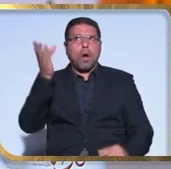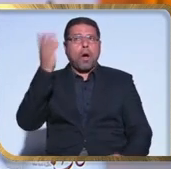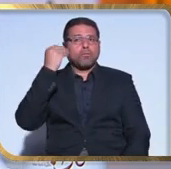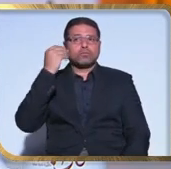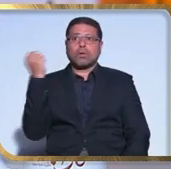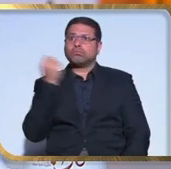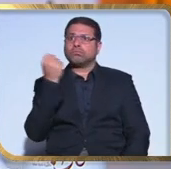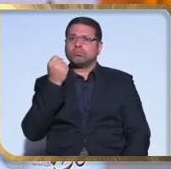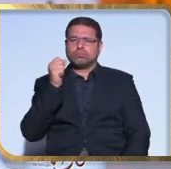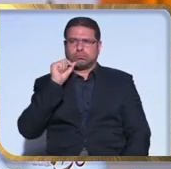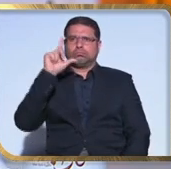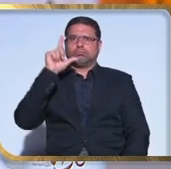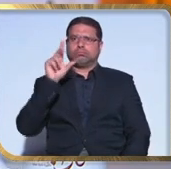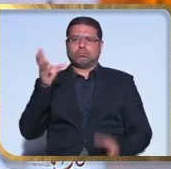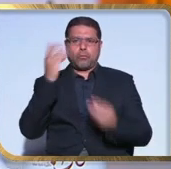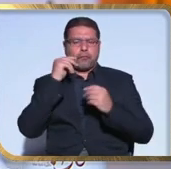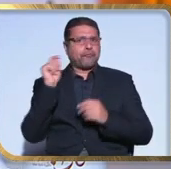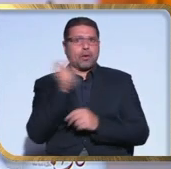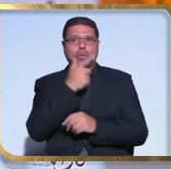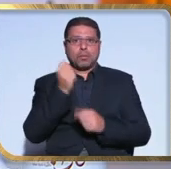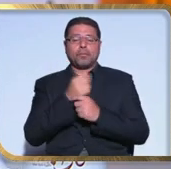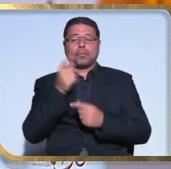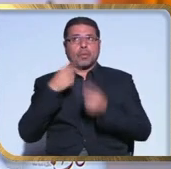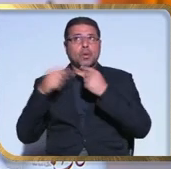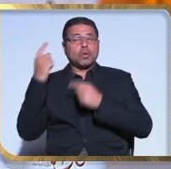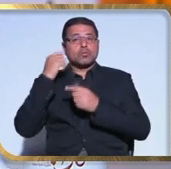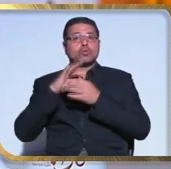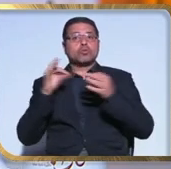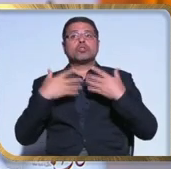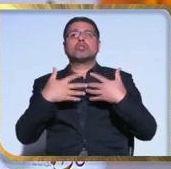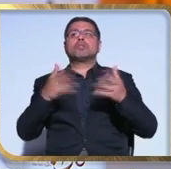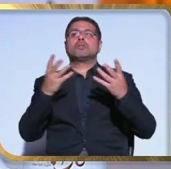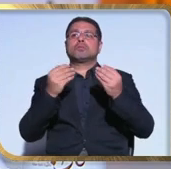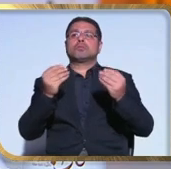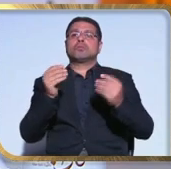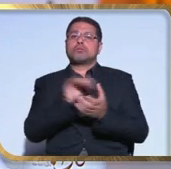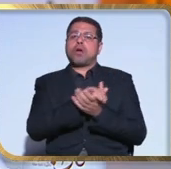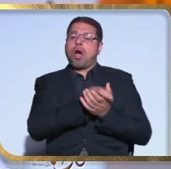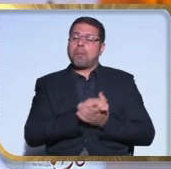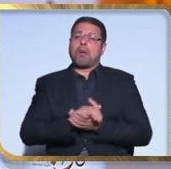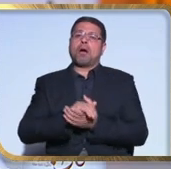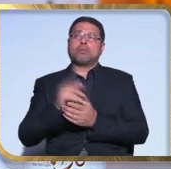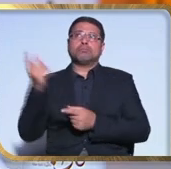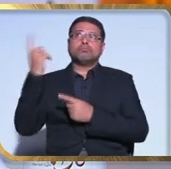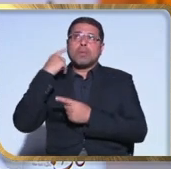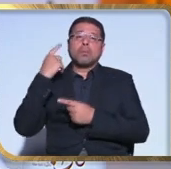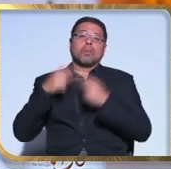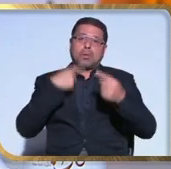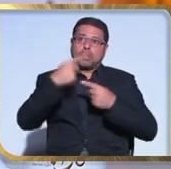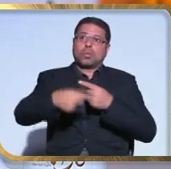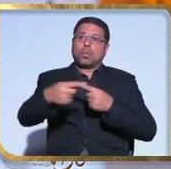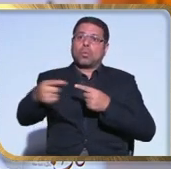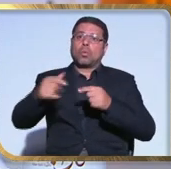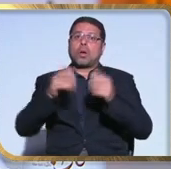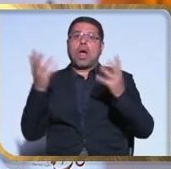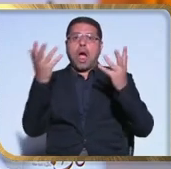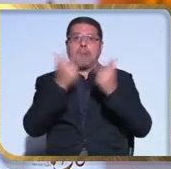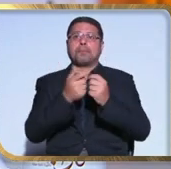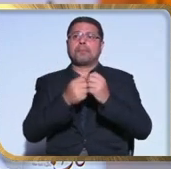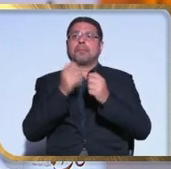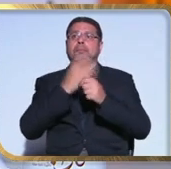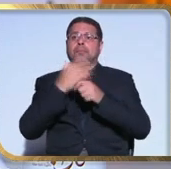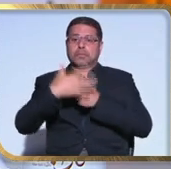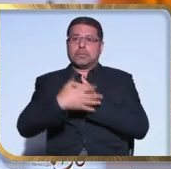وقوه الوعي وروى عنها عدد من الصحابه وروى عنها برض عدد من